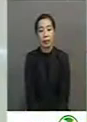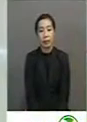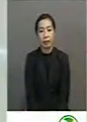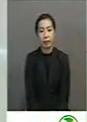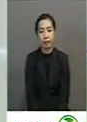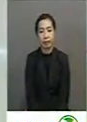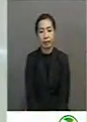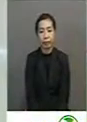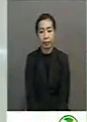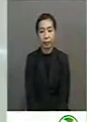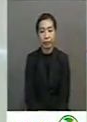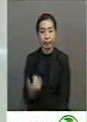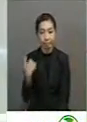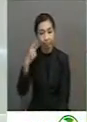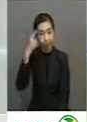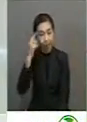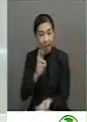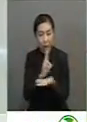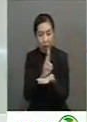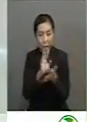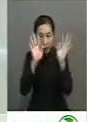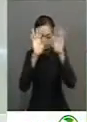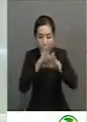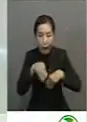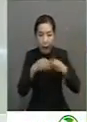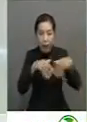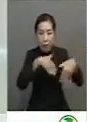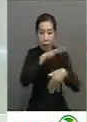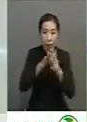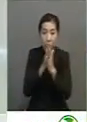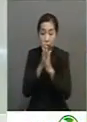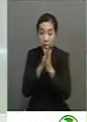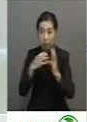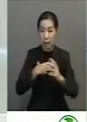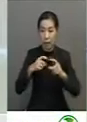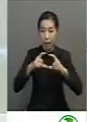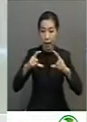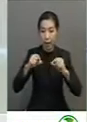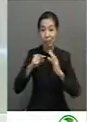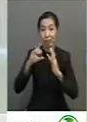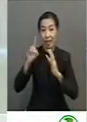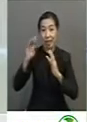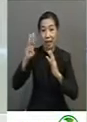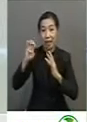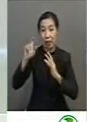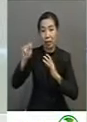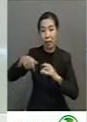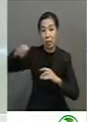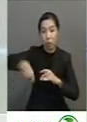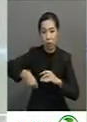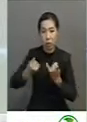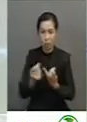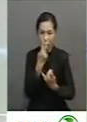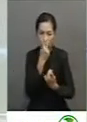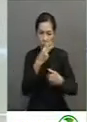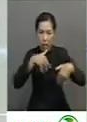การที่ให้มีแรงจูงใจอย่างนี้เป็นสิ่งที่จำเป็นเพราะข้อมูลปัจจุบันที่เราเห็นอยู่เนี่ยมีคนไทย